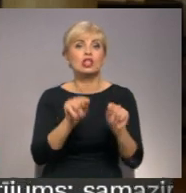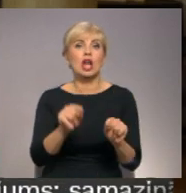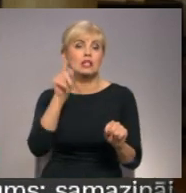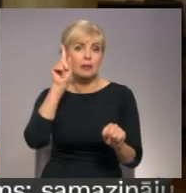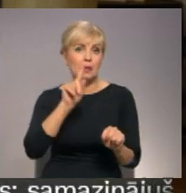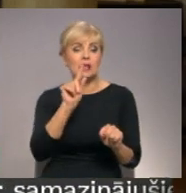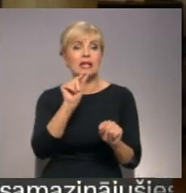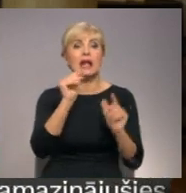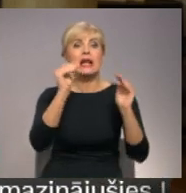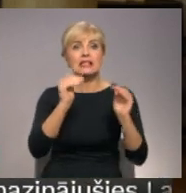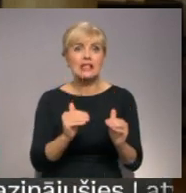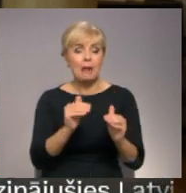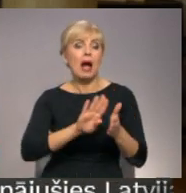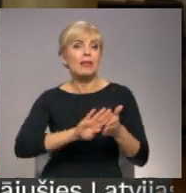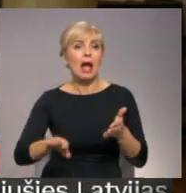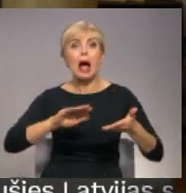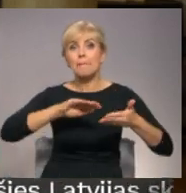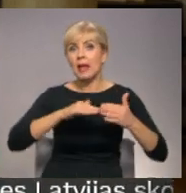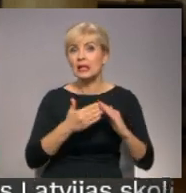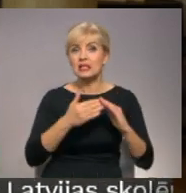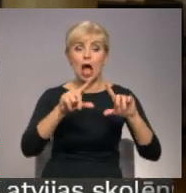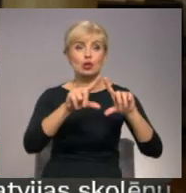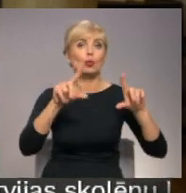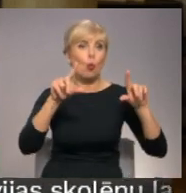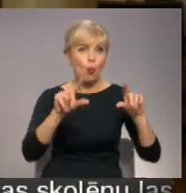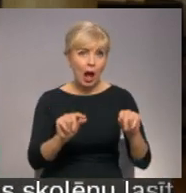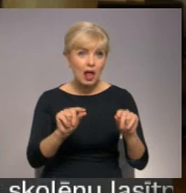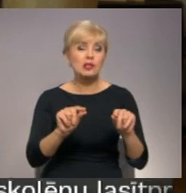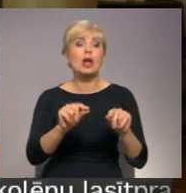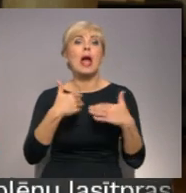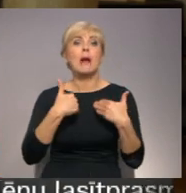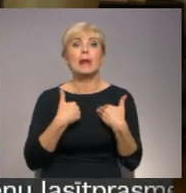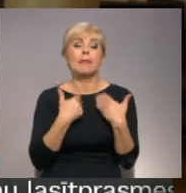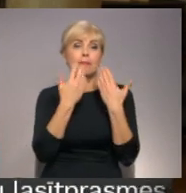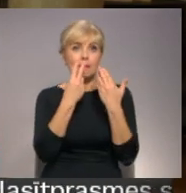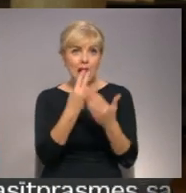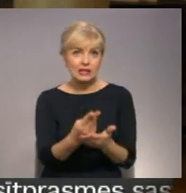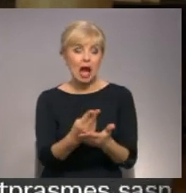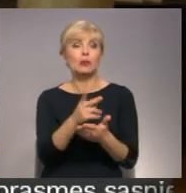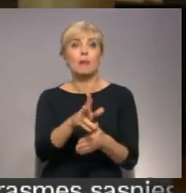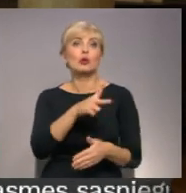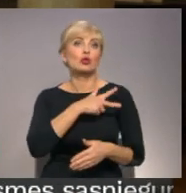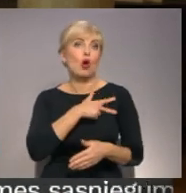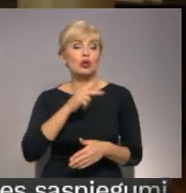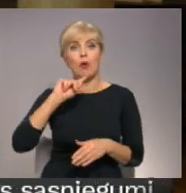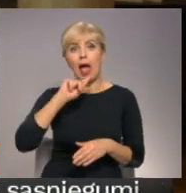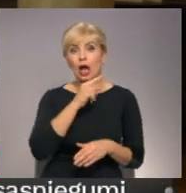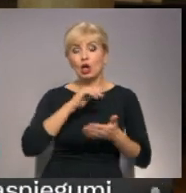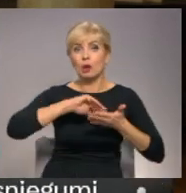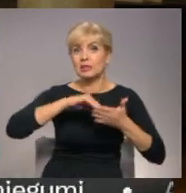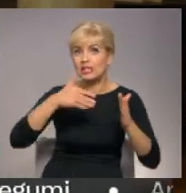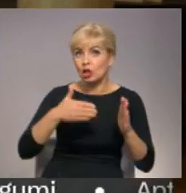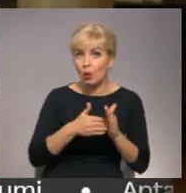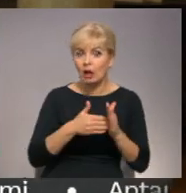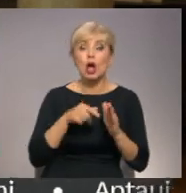ir zemākas nekā pilsētas skolās. Taču, ja mēs paskatāmies par sociālo-ekonomisko situāciju un